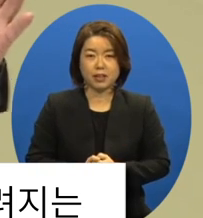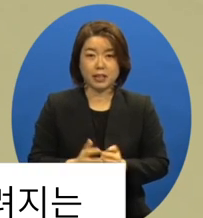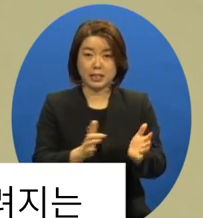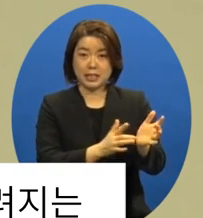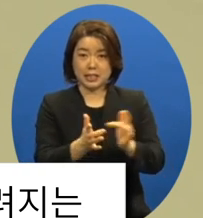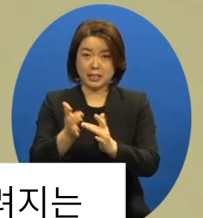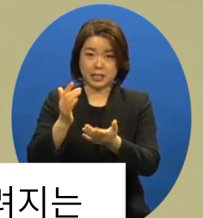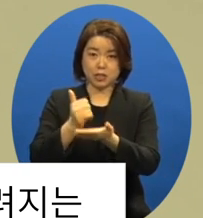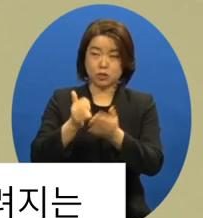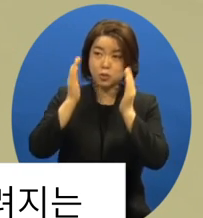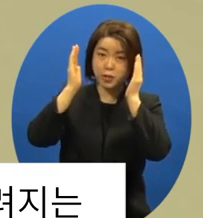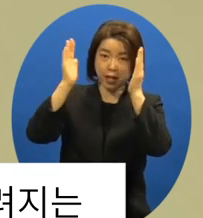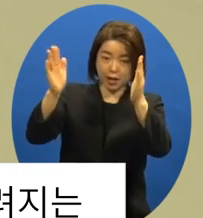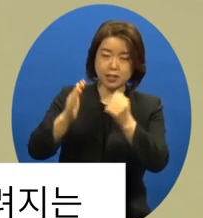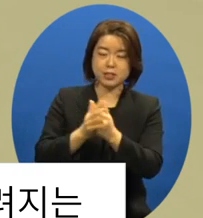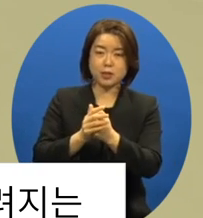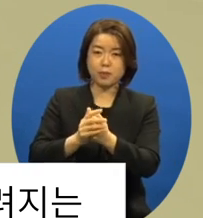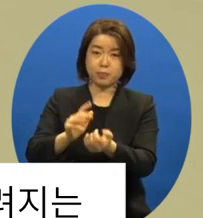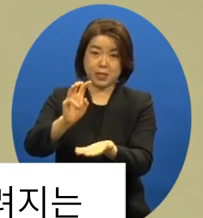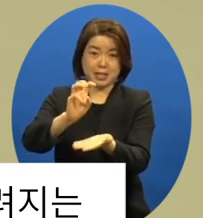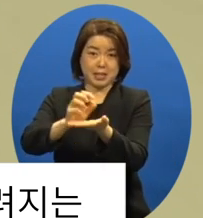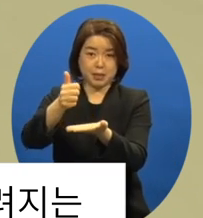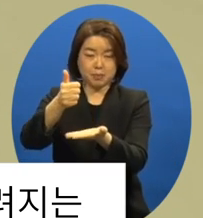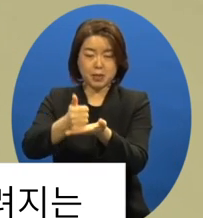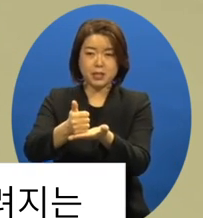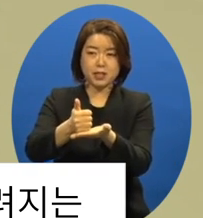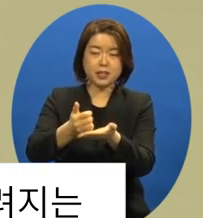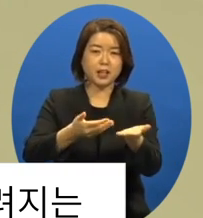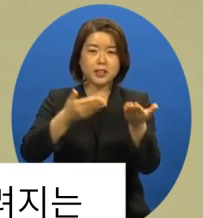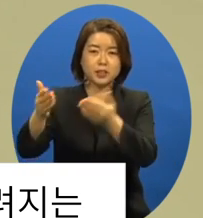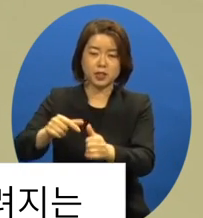향하여 메시아에게 올려드릴 호산나